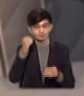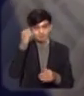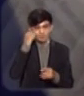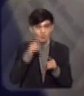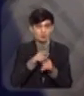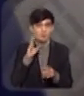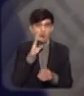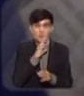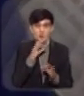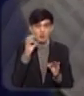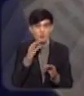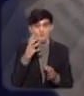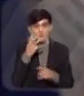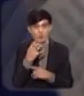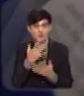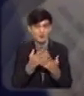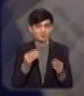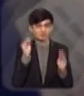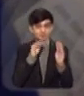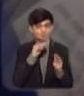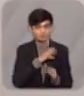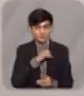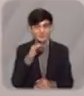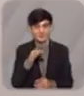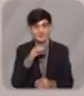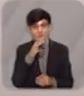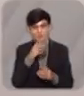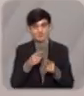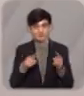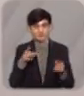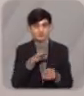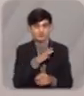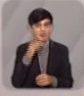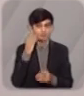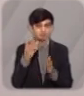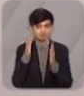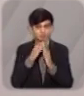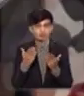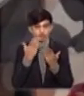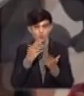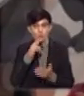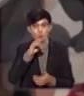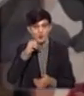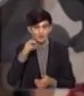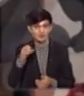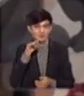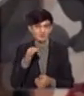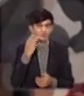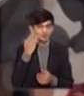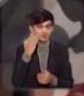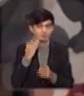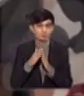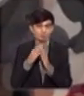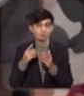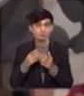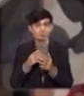қабырғаларын анасының естелік суреттерімен толтырған және күн сайын анасы үшін Құран оқып тілек тілеуді ұмытпайды. Ал мешіт имамдары